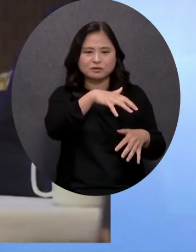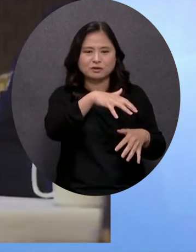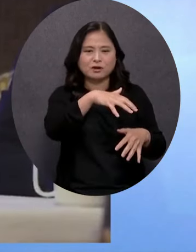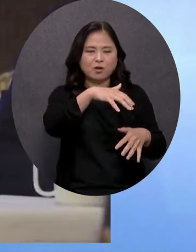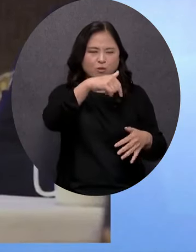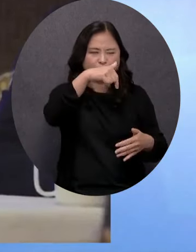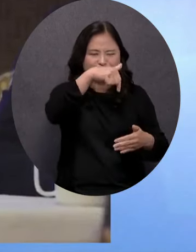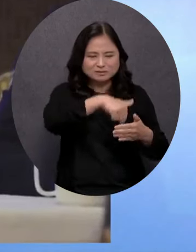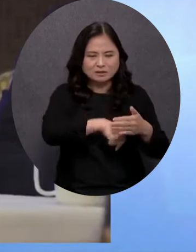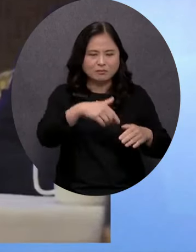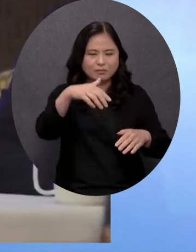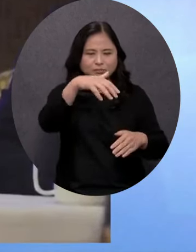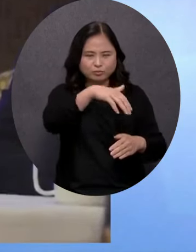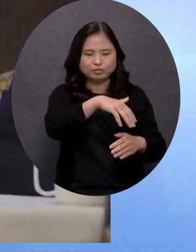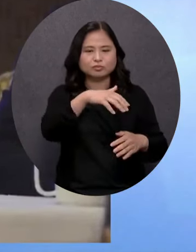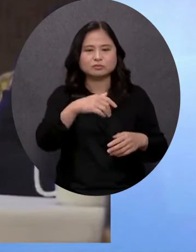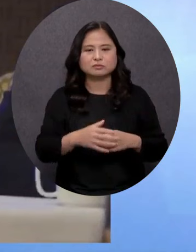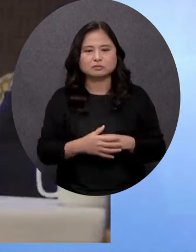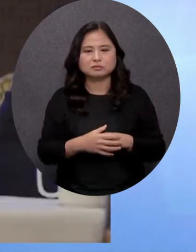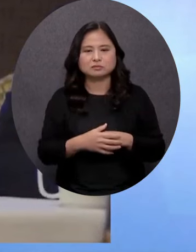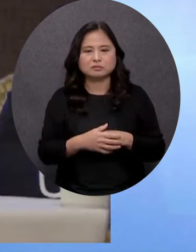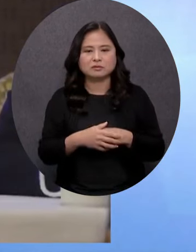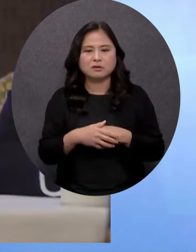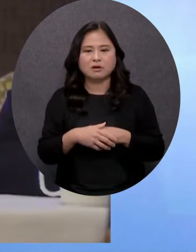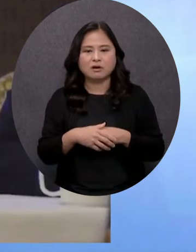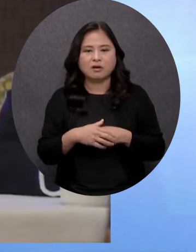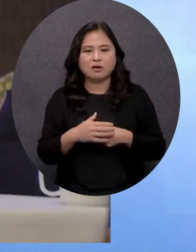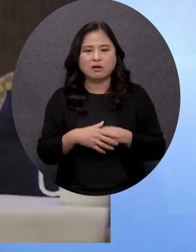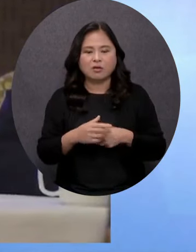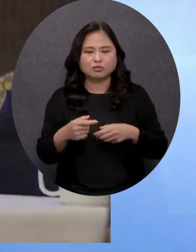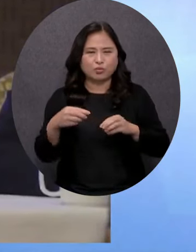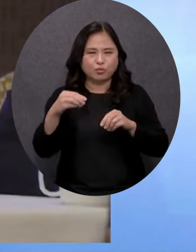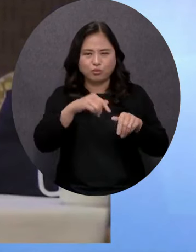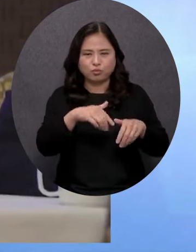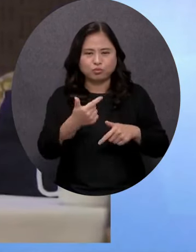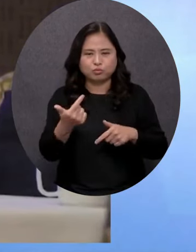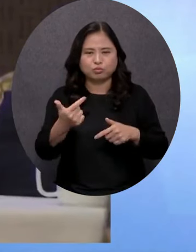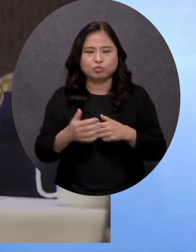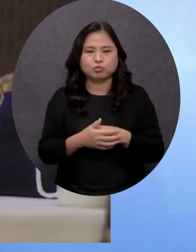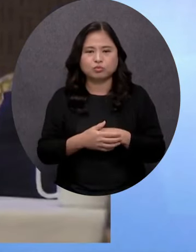深度大，土方量大啊，也是很多。